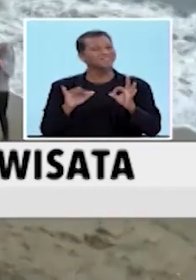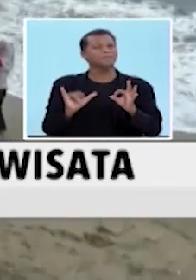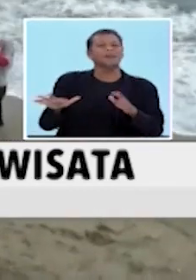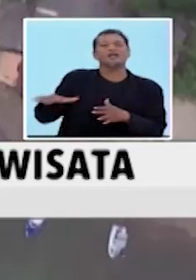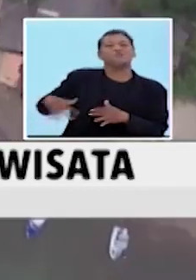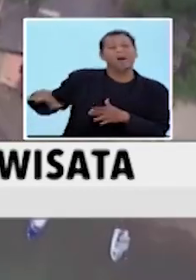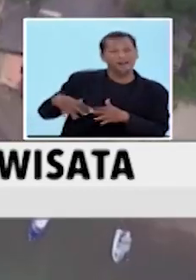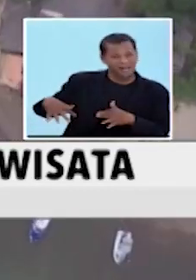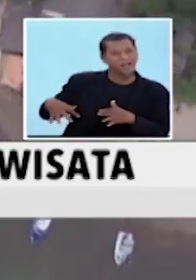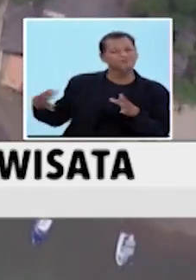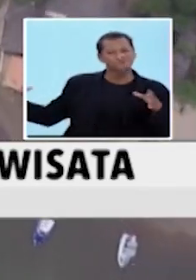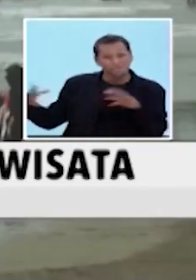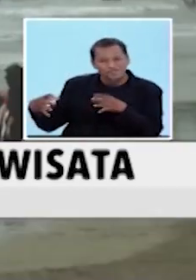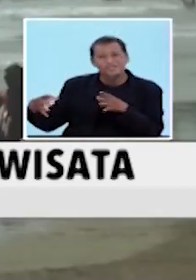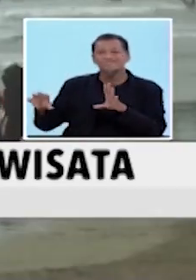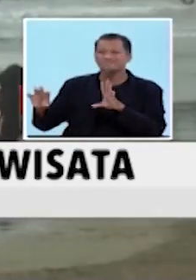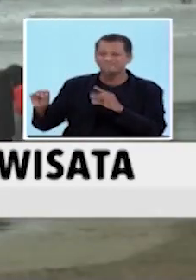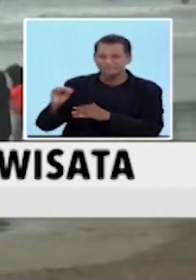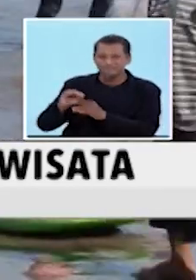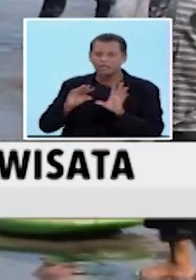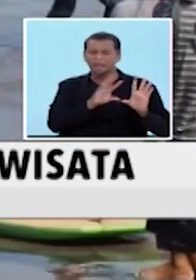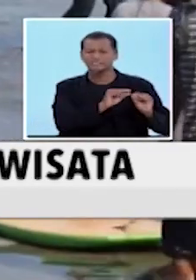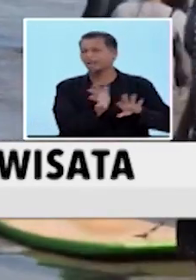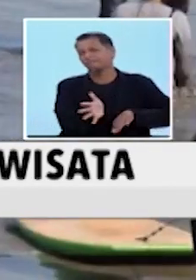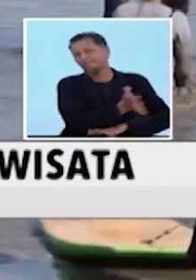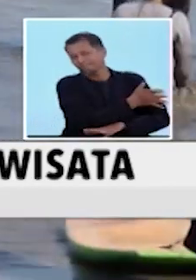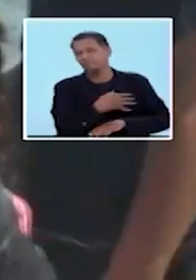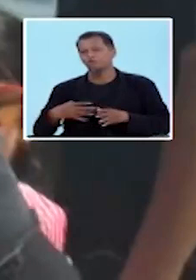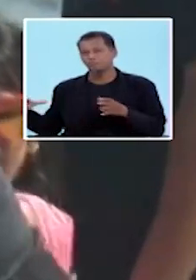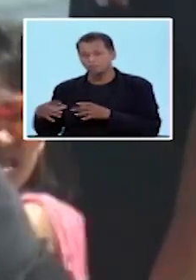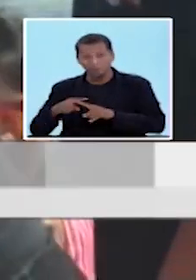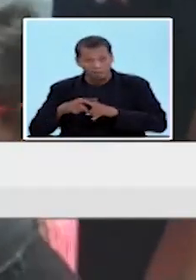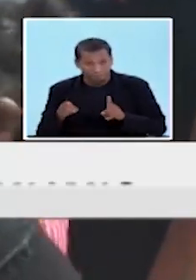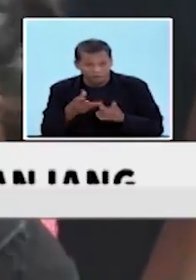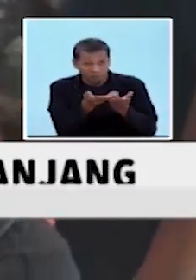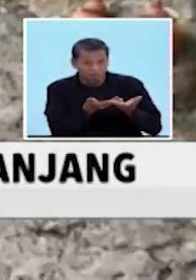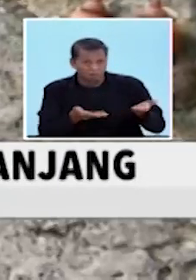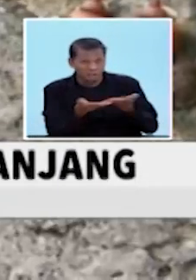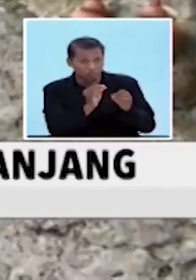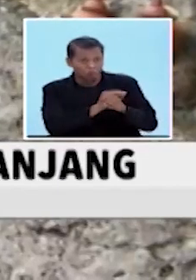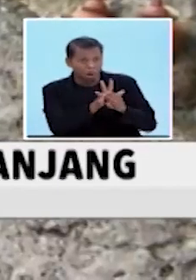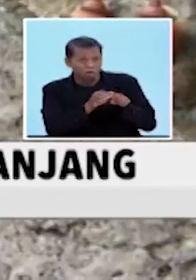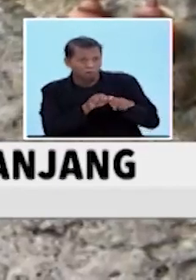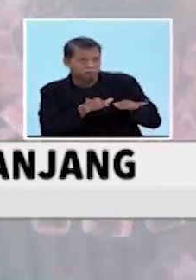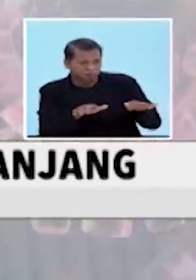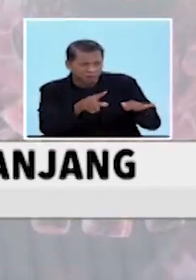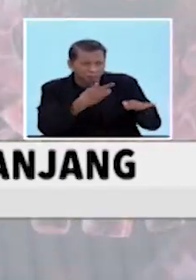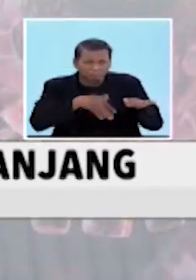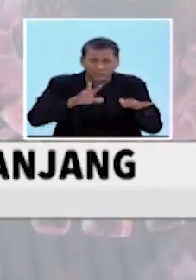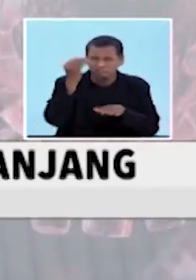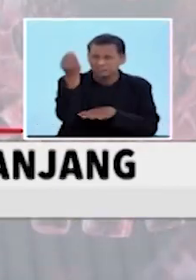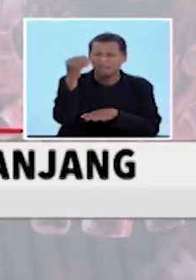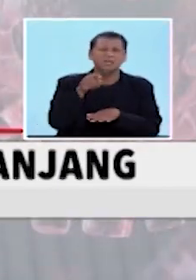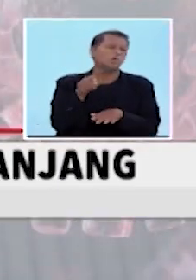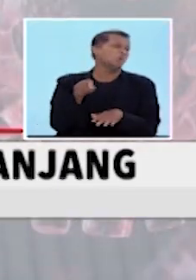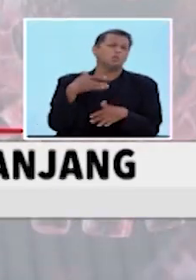dari rutinitas pekerjaan. Namun berwisata di pandemi COVID-19 harus memikirkan resikonya.